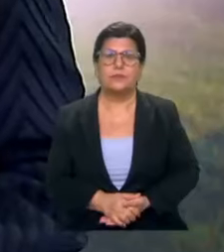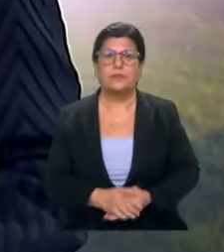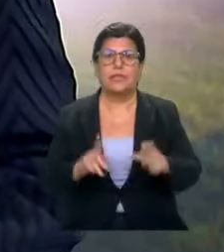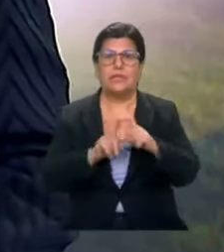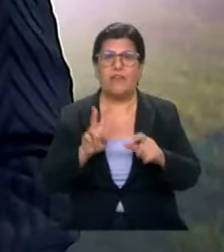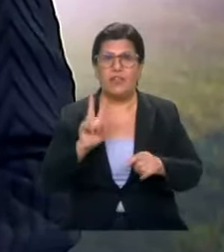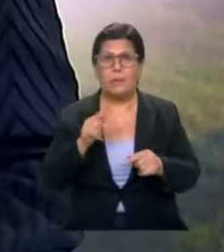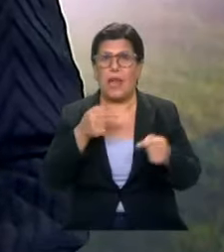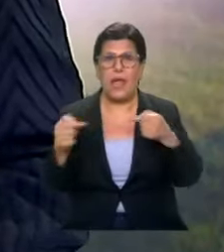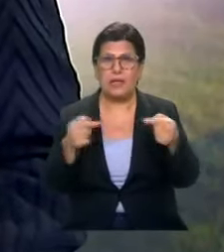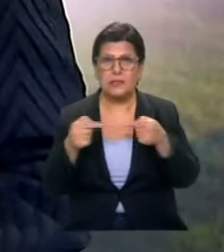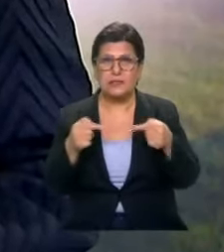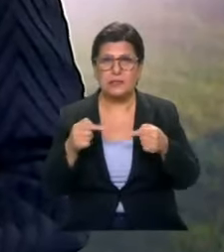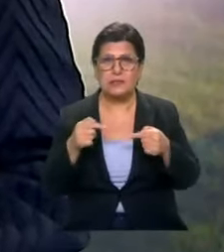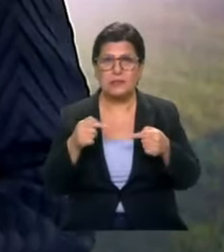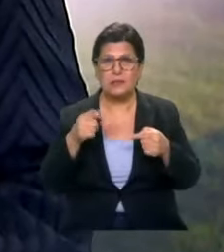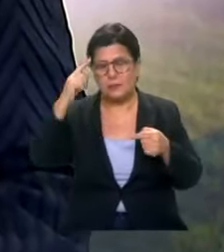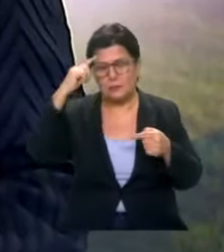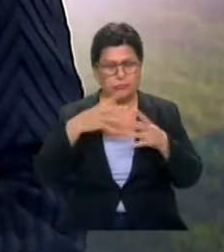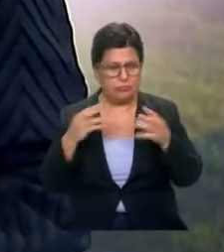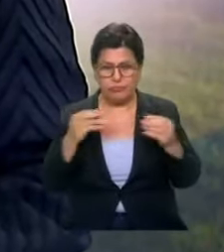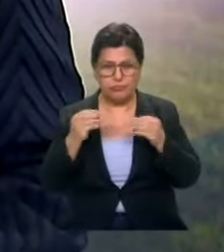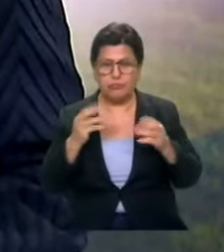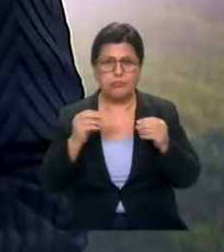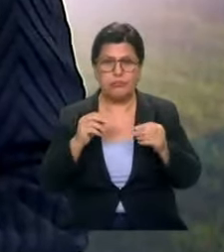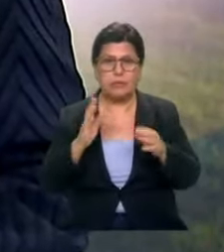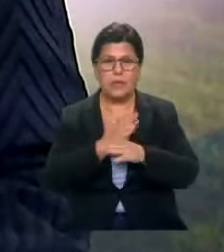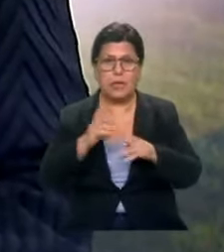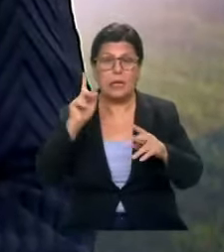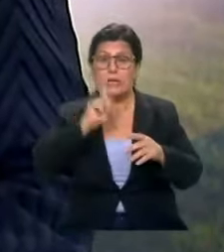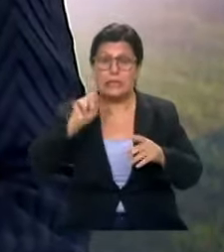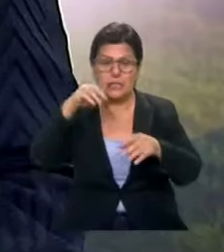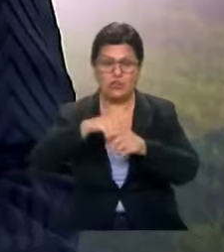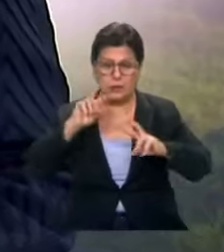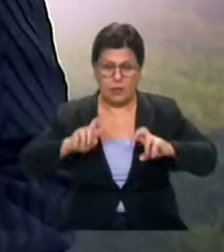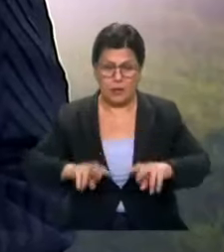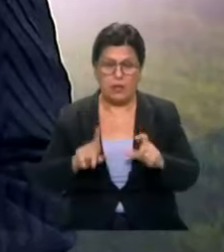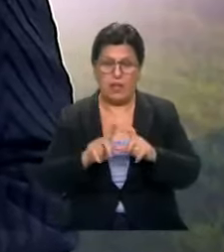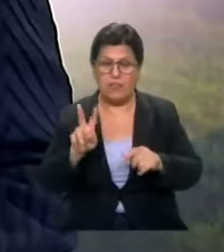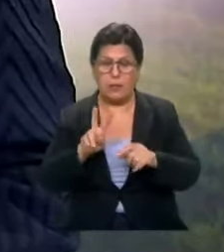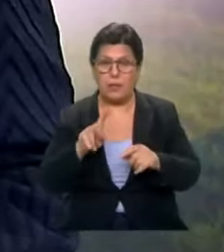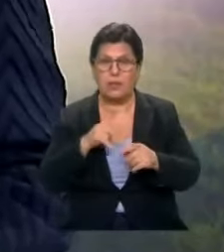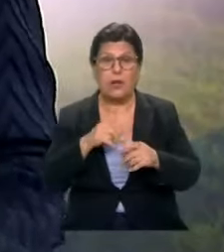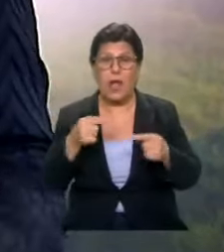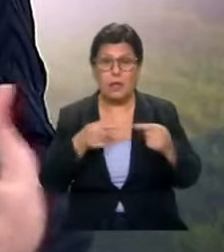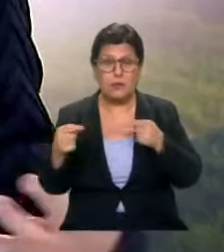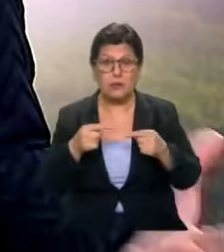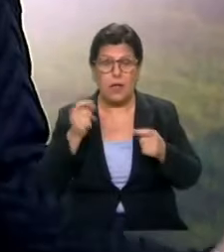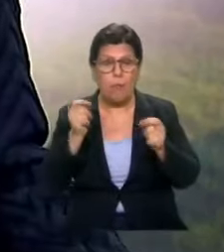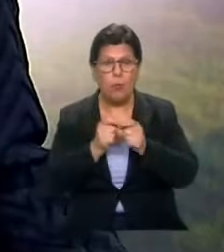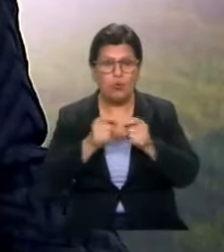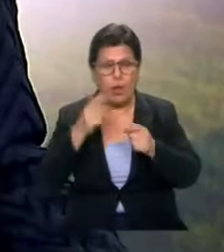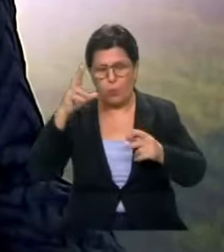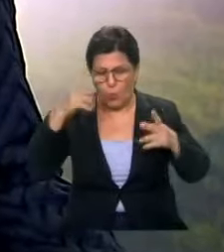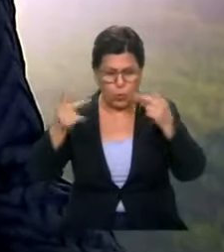D vitamini eksikliği bunama nedeni. İngiltere'de yapılan bir araştırma D vitamini eksikliğinin bunama riskini